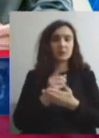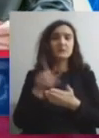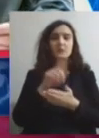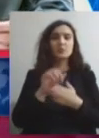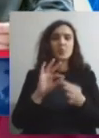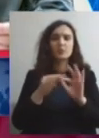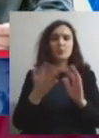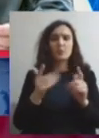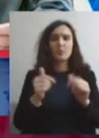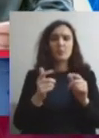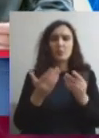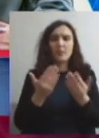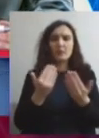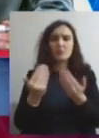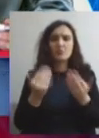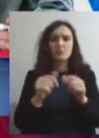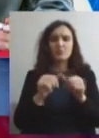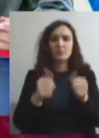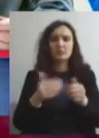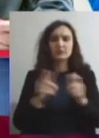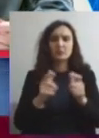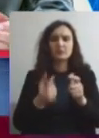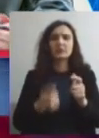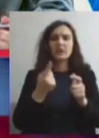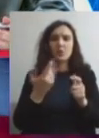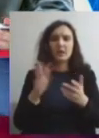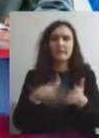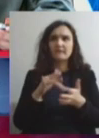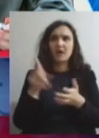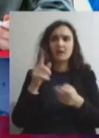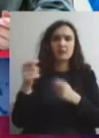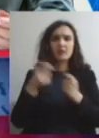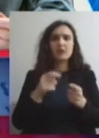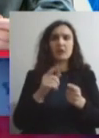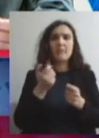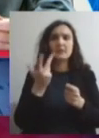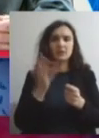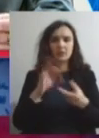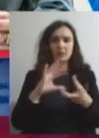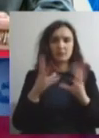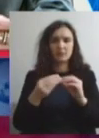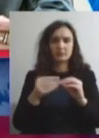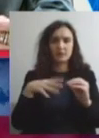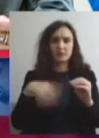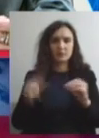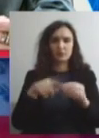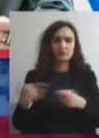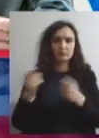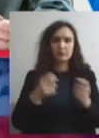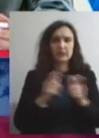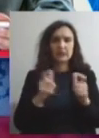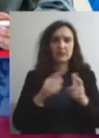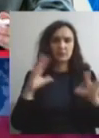სახეობის ტესტებს ველოდებით, საიდან, რომელი ქვეყნიდან და რა რაოდენობის მარაგებით შეივსება ქვეყანაში არსებული ტესტების